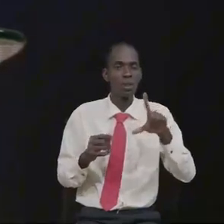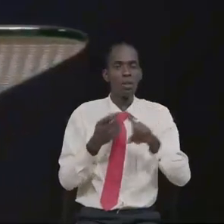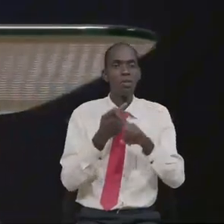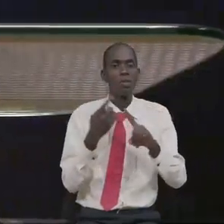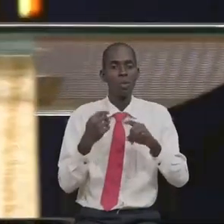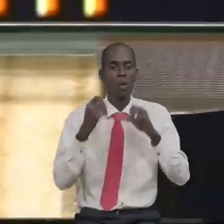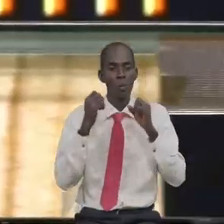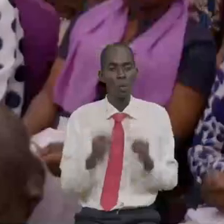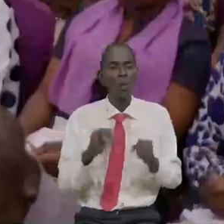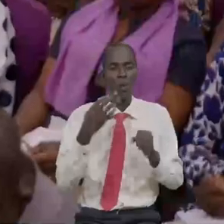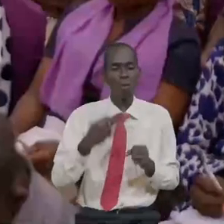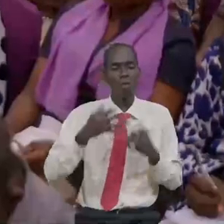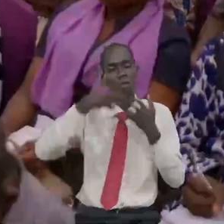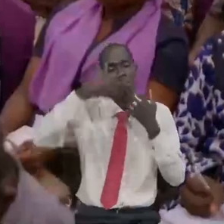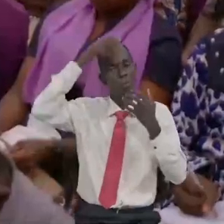lions.